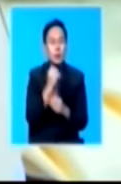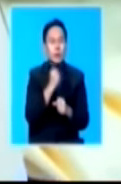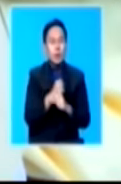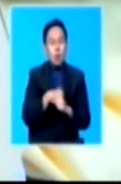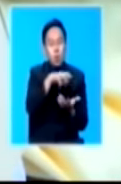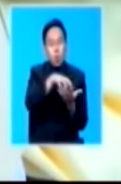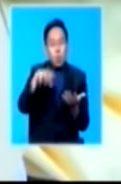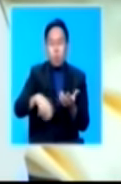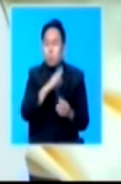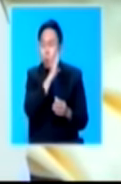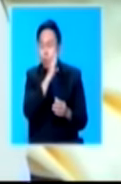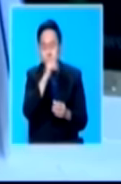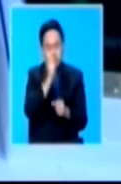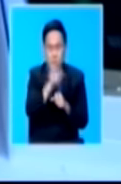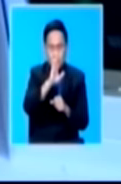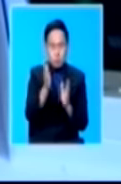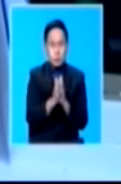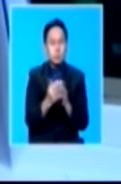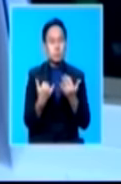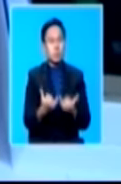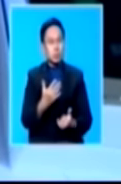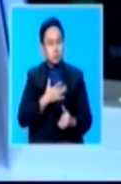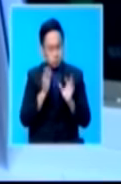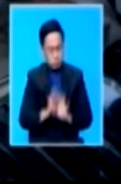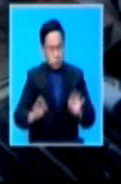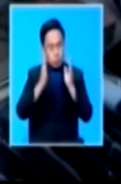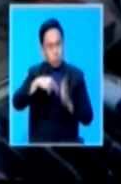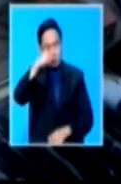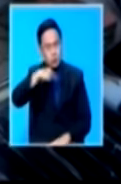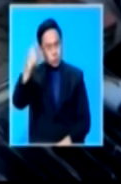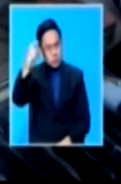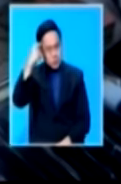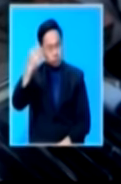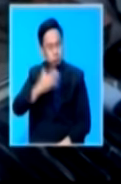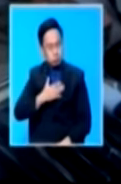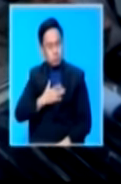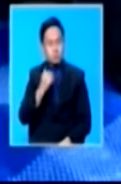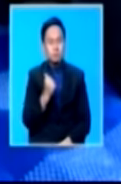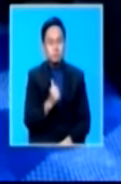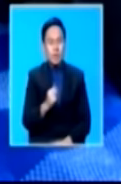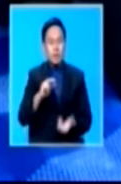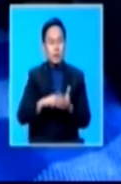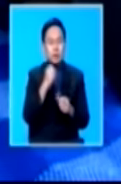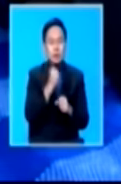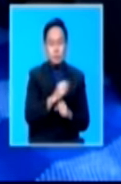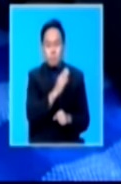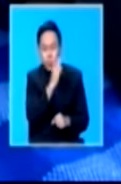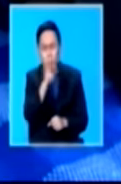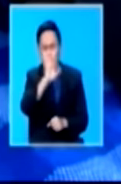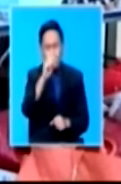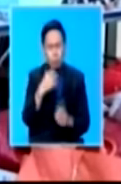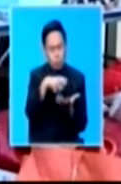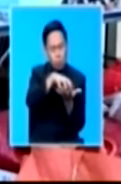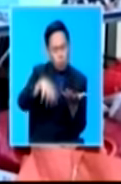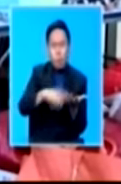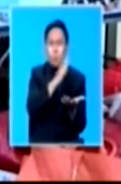มันเสียความเป็นพ่อบุรุษด้วยนะคนไทยจะต้องรักษาการทำของเทียมเรียนแบบอะไรเนี่ยเสียหายหมดนะผ